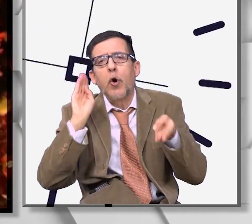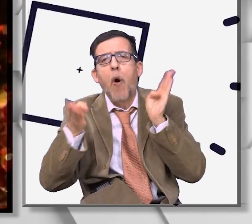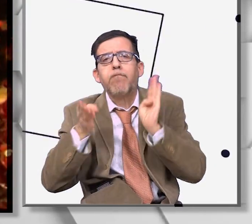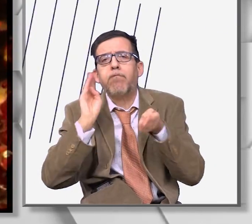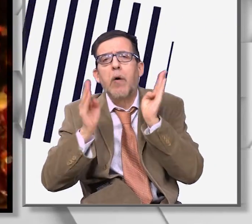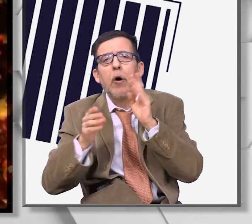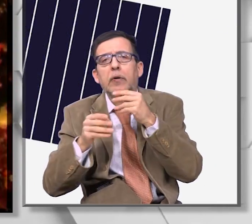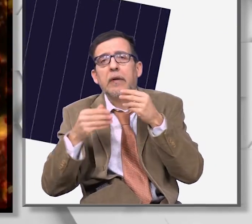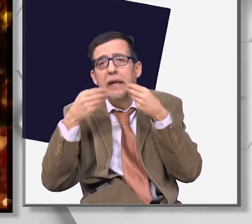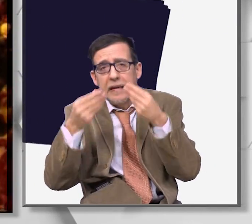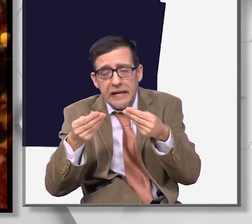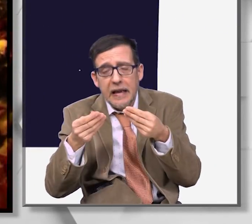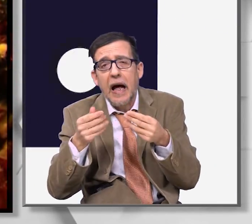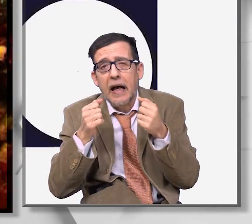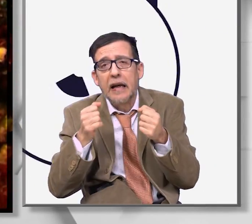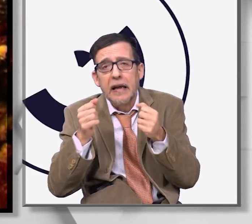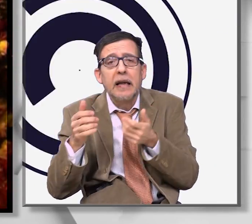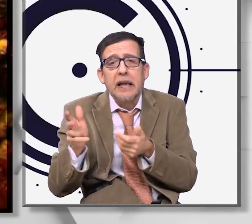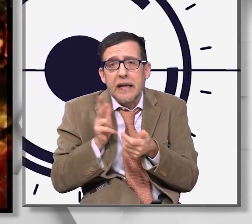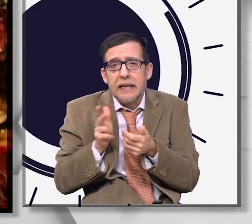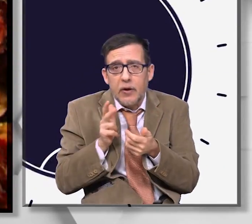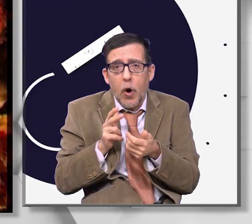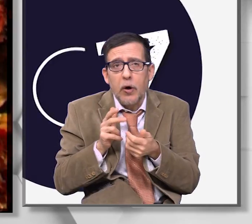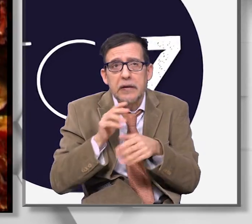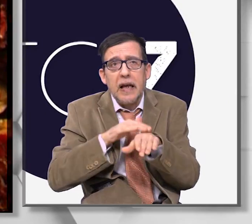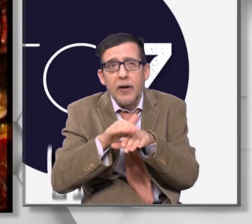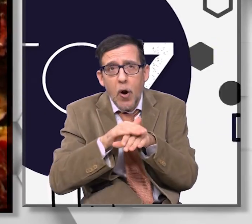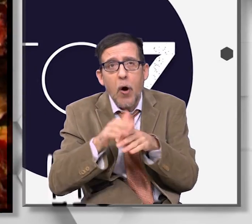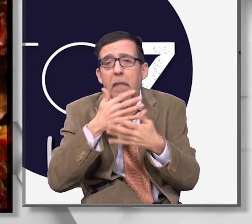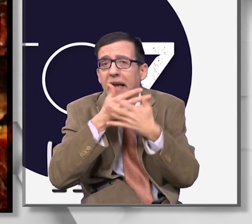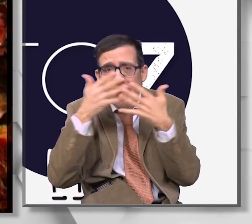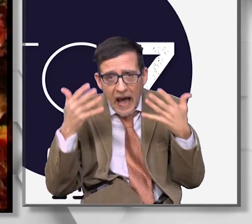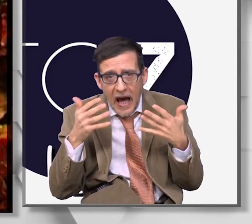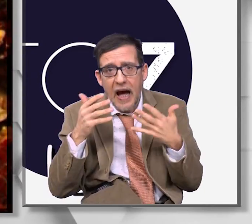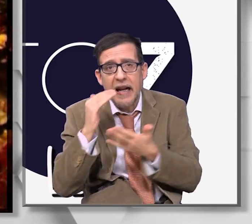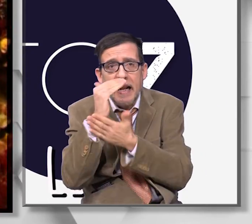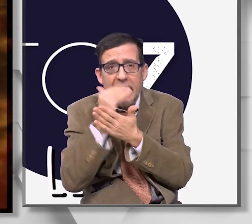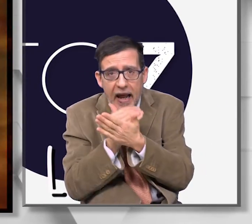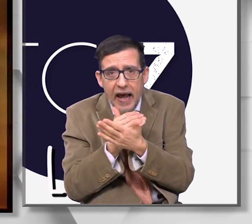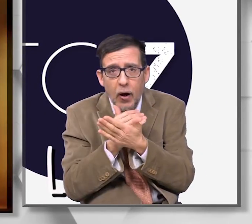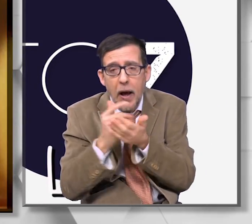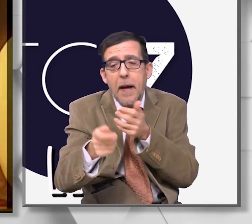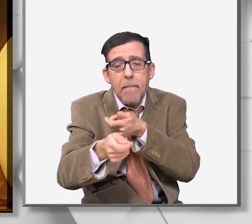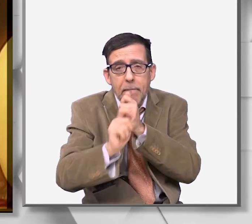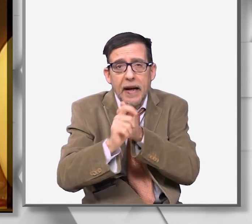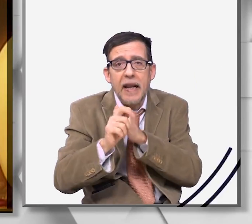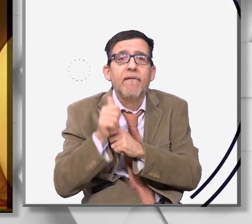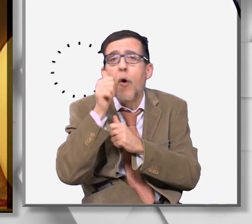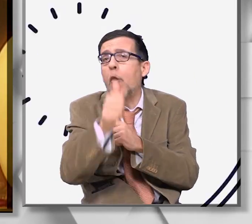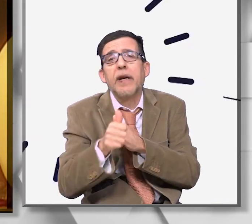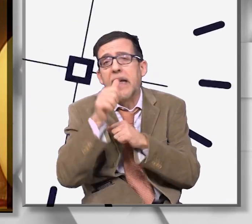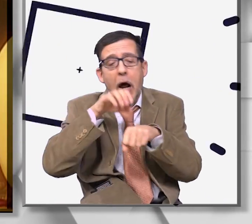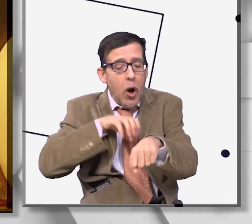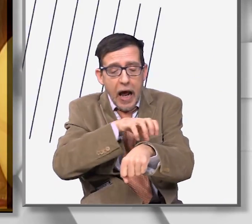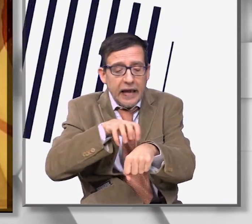così da assicurare la sostenibilità della risorsa norme precise chiare e dunque che ne regolano il prelievo ogni anno infatti l'assessorato regionale